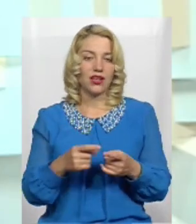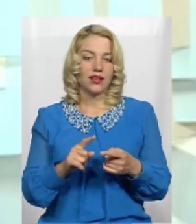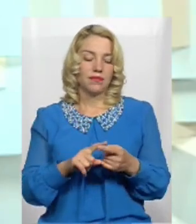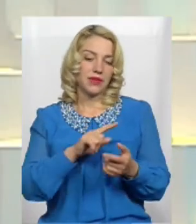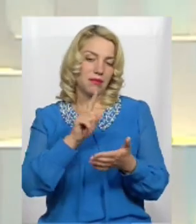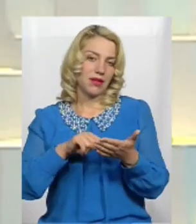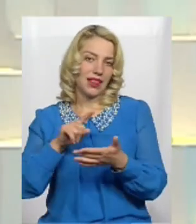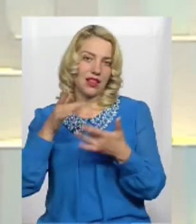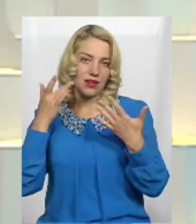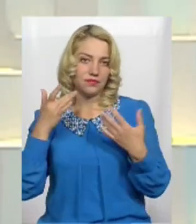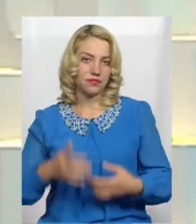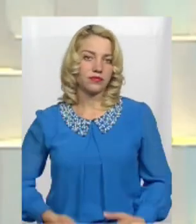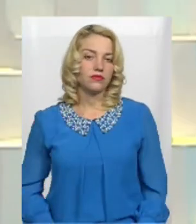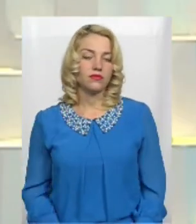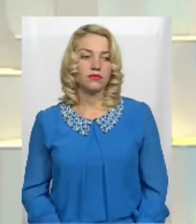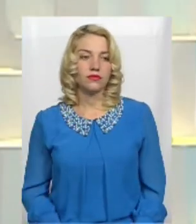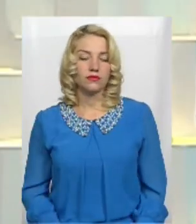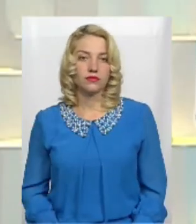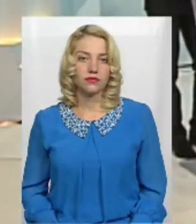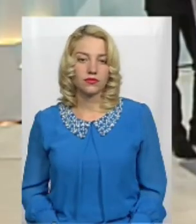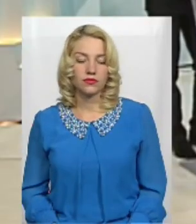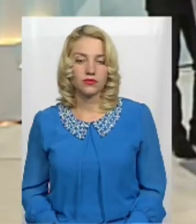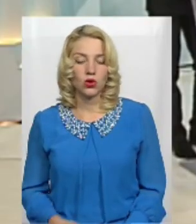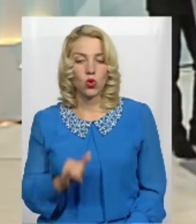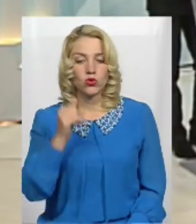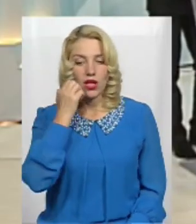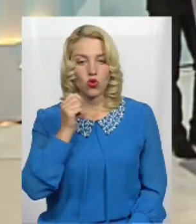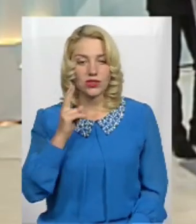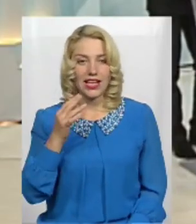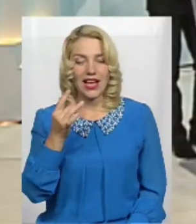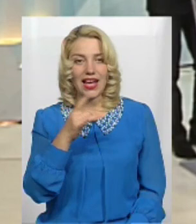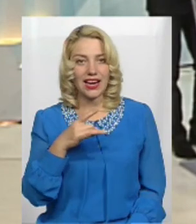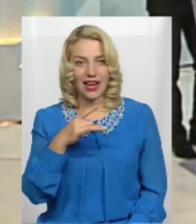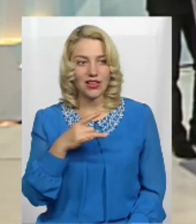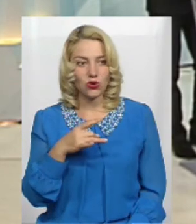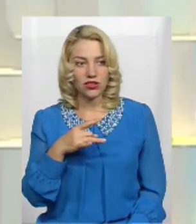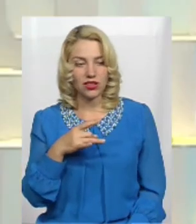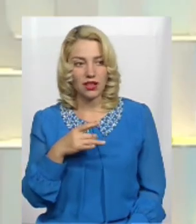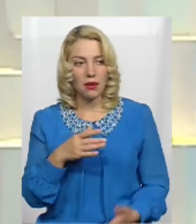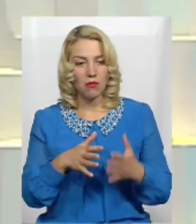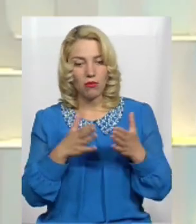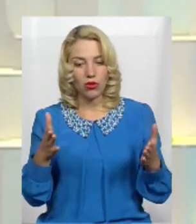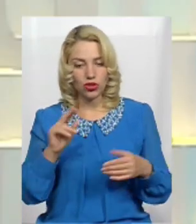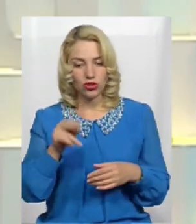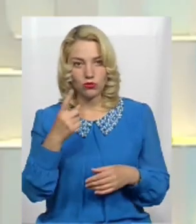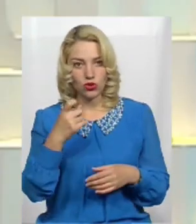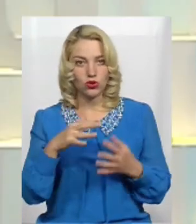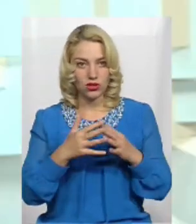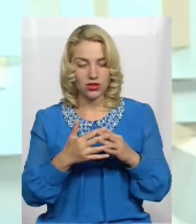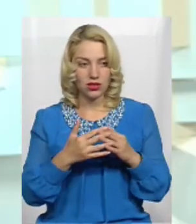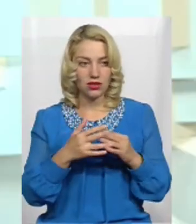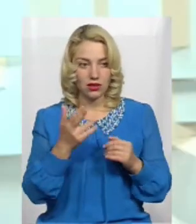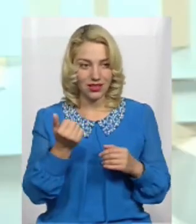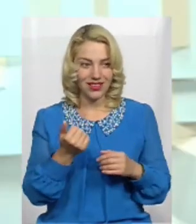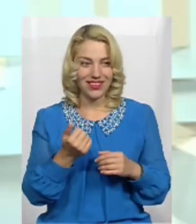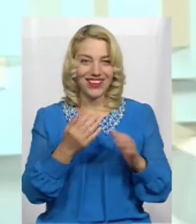лайфових бліців. Прошу бути дуже лаконічним. У Старокостянтинівському районі більше 100 сіл? Так.